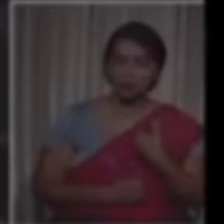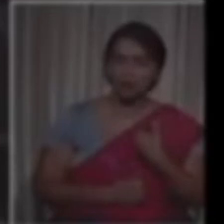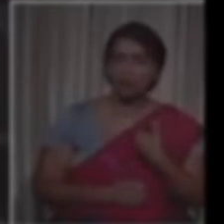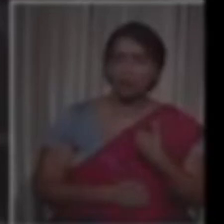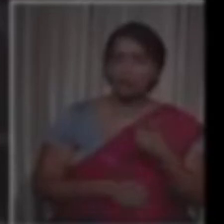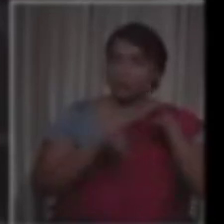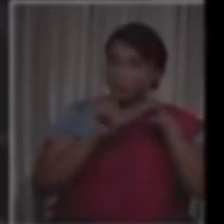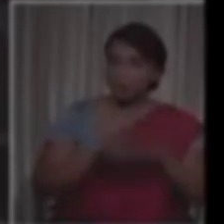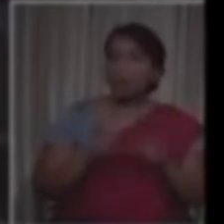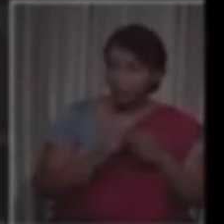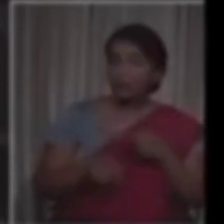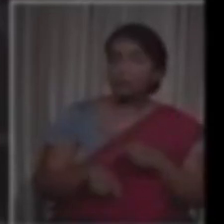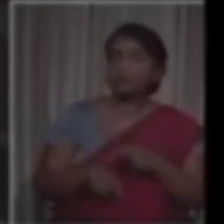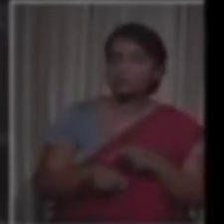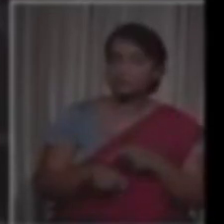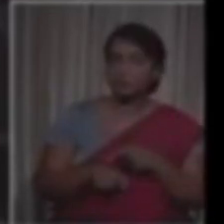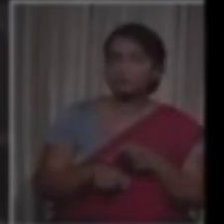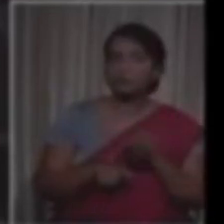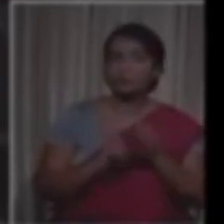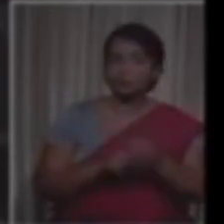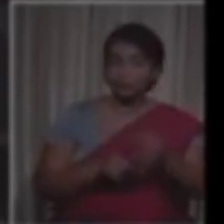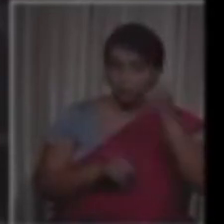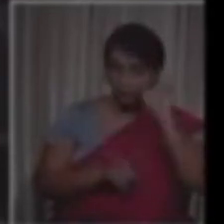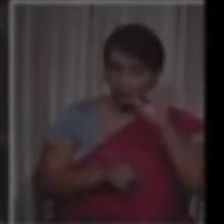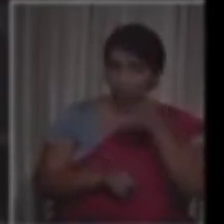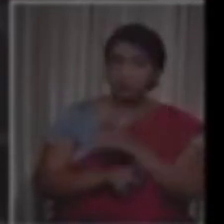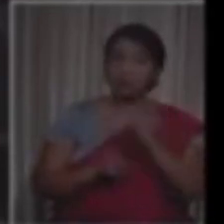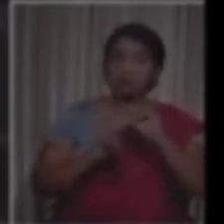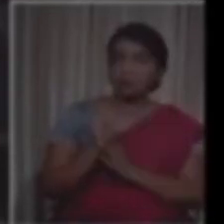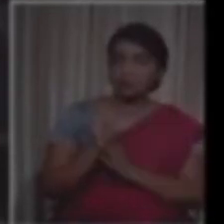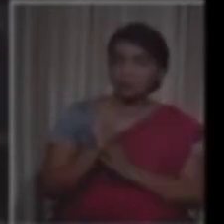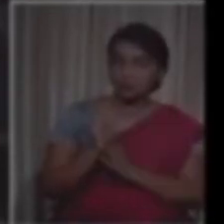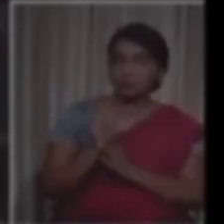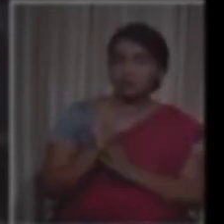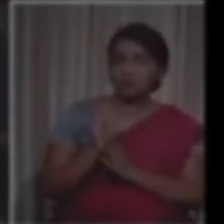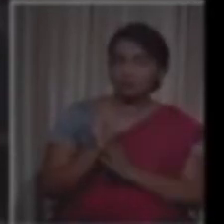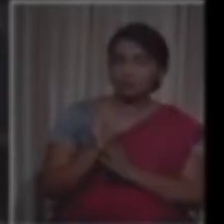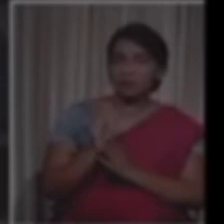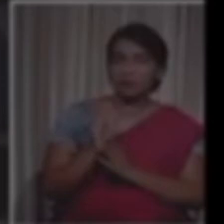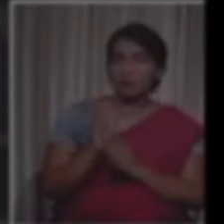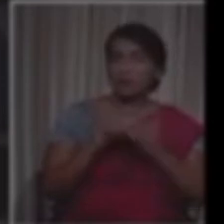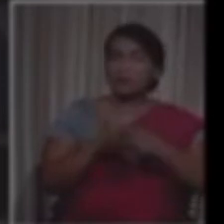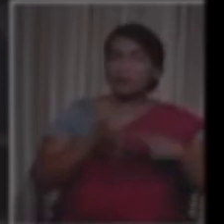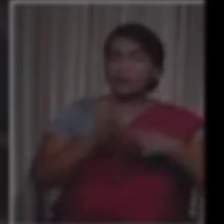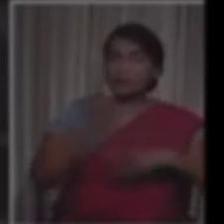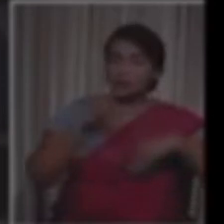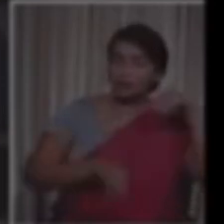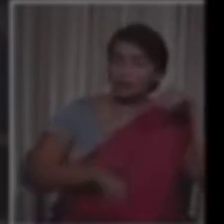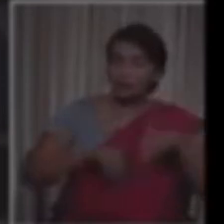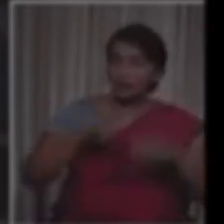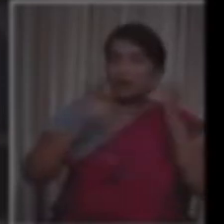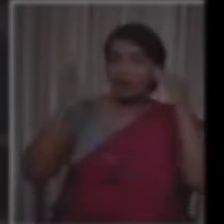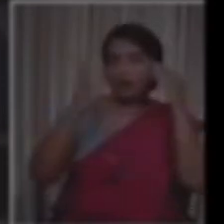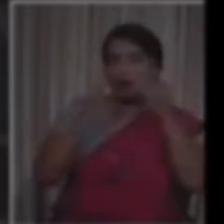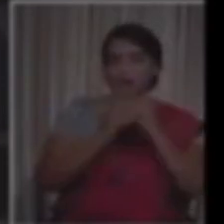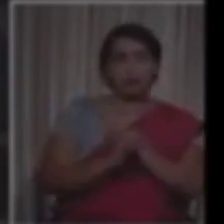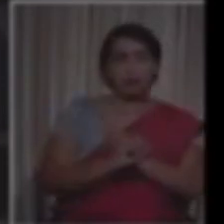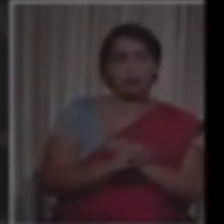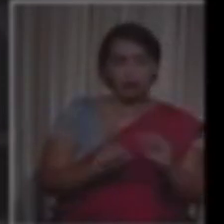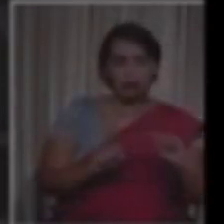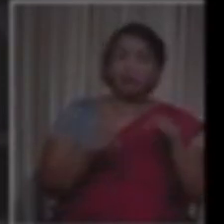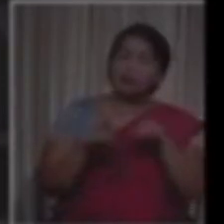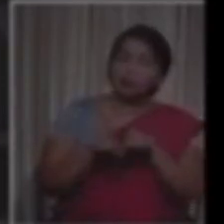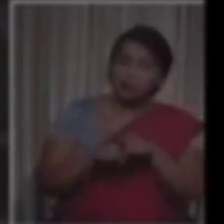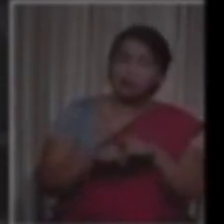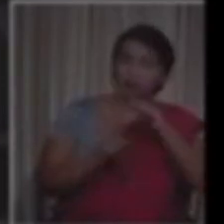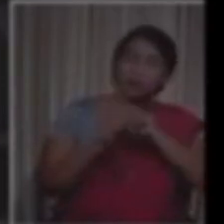මෙවැනි අර්බුදයකදී අපිට ජනාධිපති ධූරයේ සහ අග්‍රාමාත්‍ය ධූරයේ අනාගත දේශපාලන අරමුණක් නොමැති සහ එම තනතුරෙන්